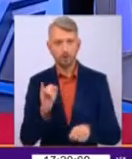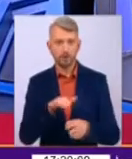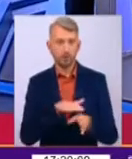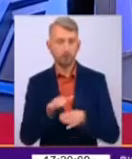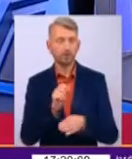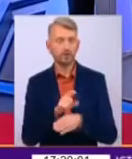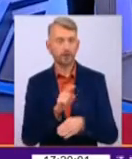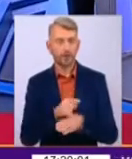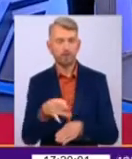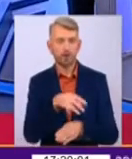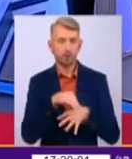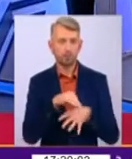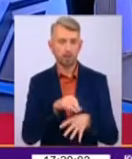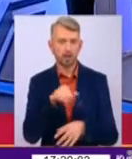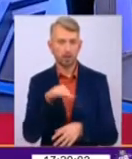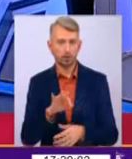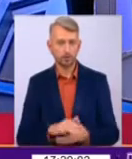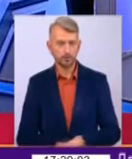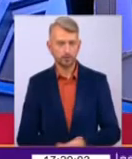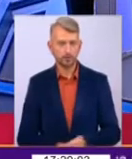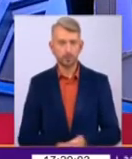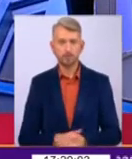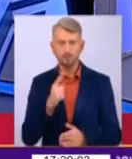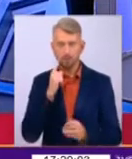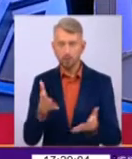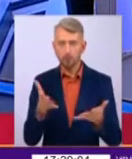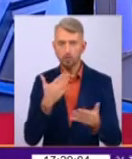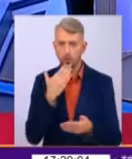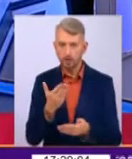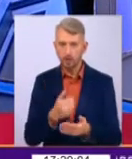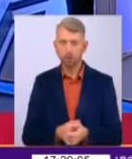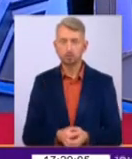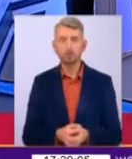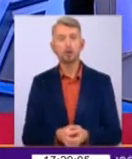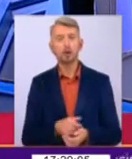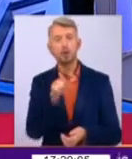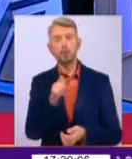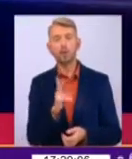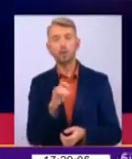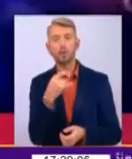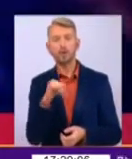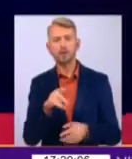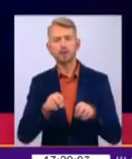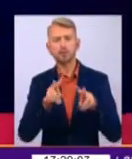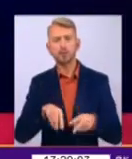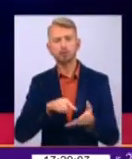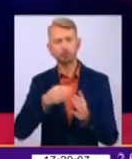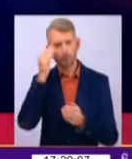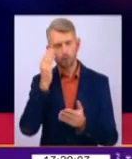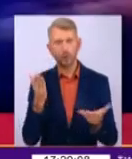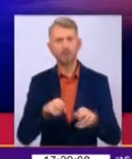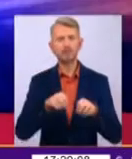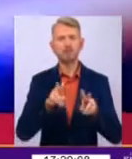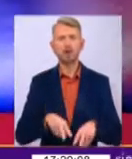виконують завдання в районі проведення антитерористичної операції. Зрозуміло. Дякую, пане Козій. З експертної точки зору, які